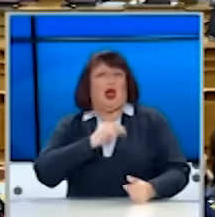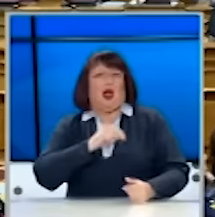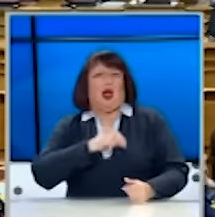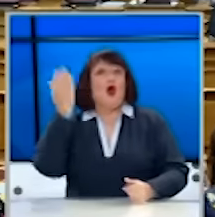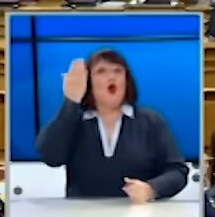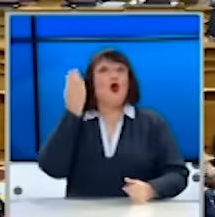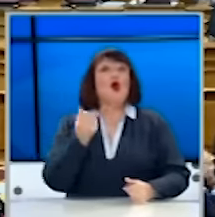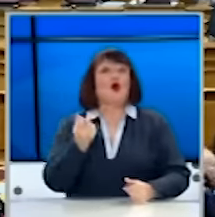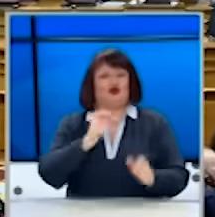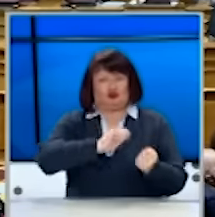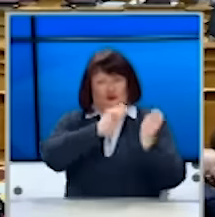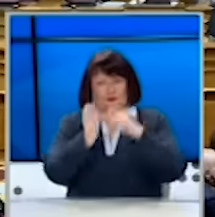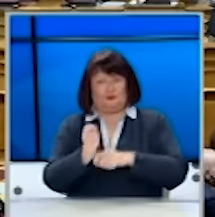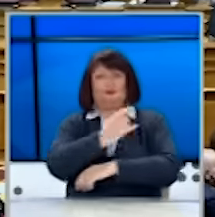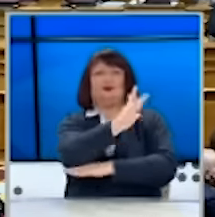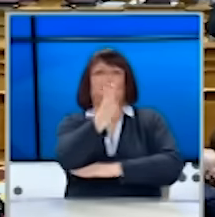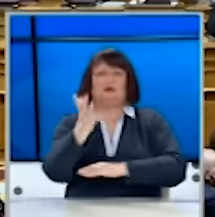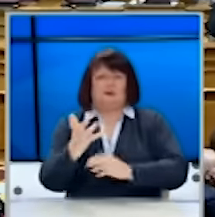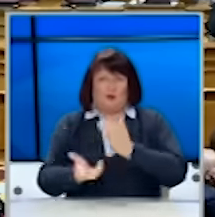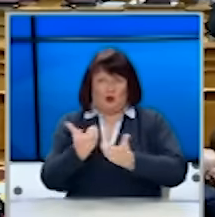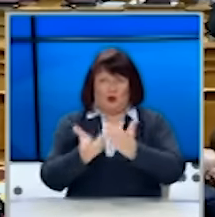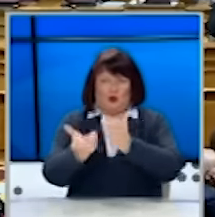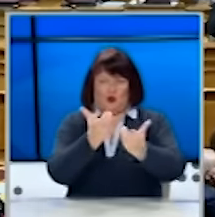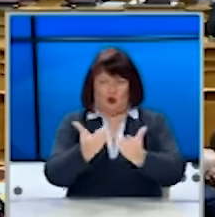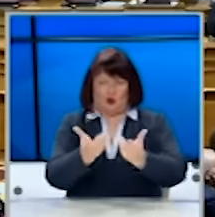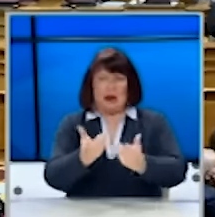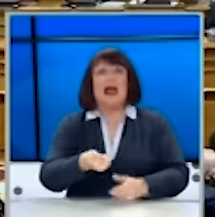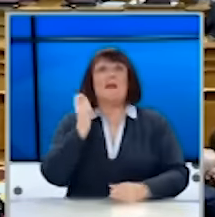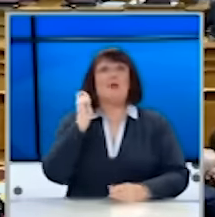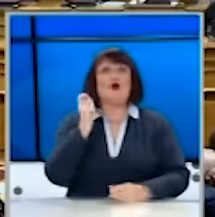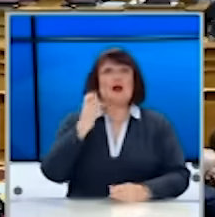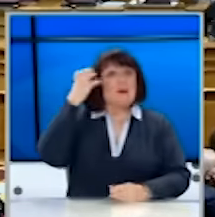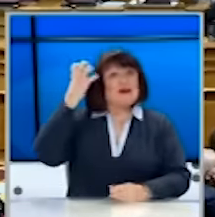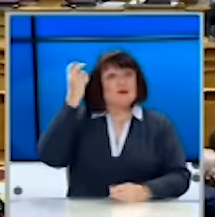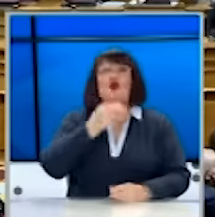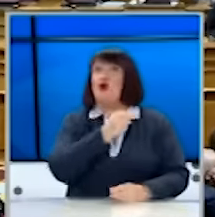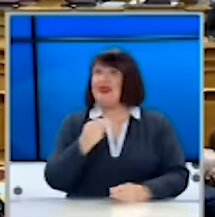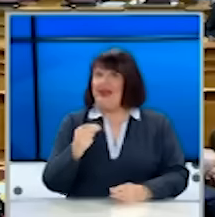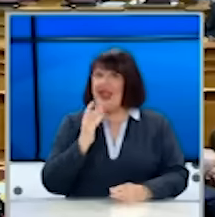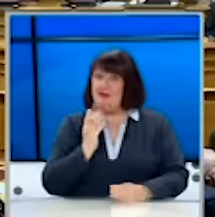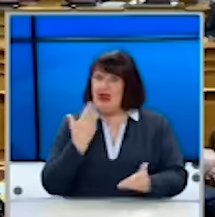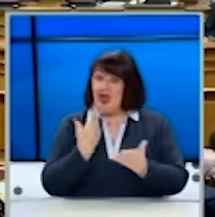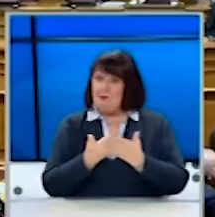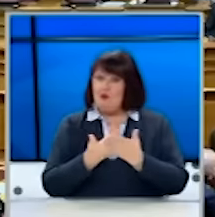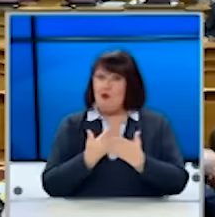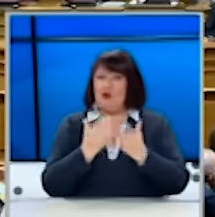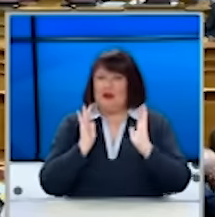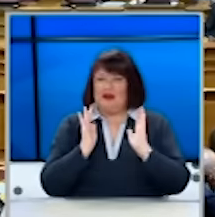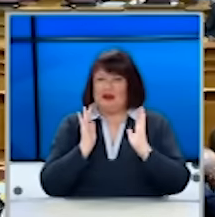την αντιμετώπιση των δασικών πυρκαγιών από πολιτικό και επιστημονικό ζήτημα